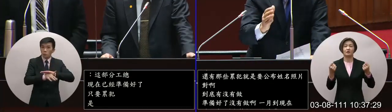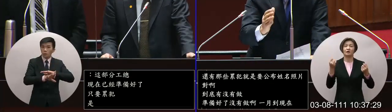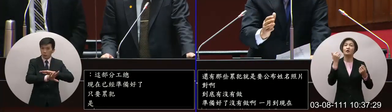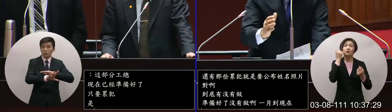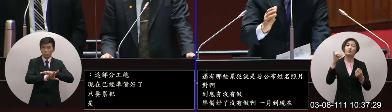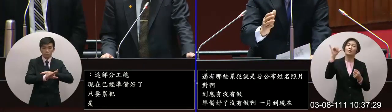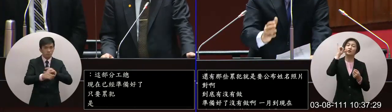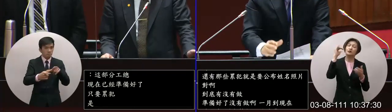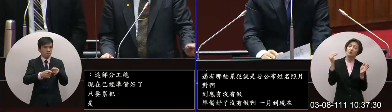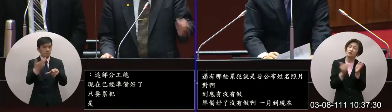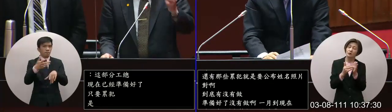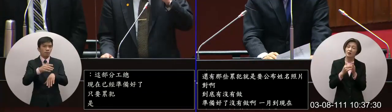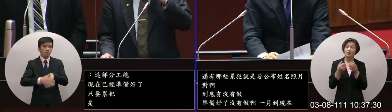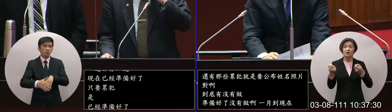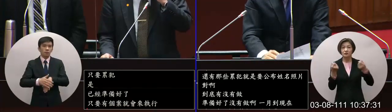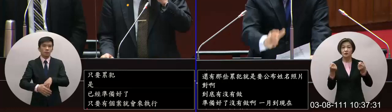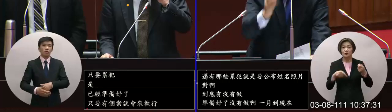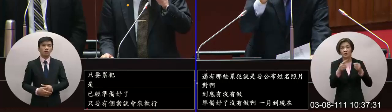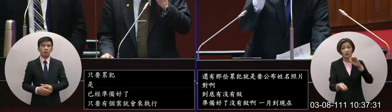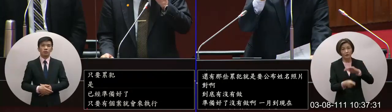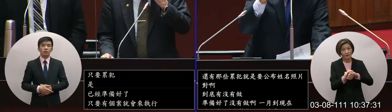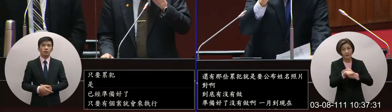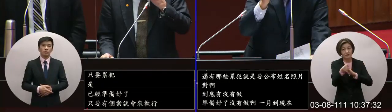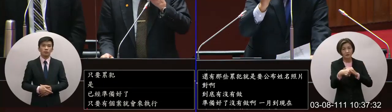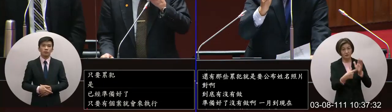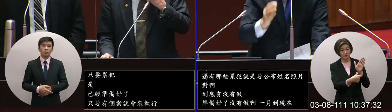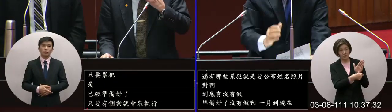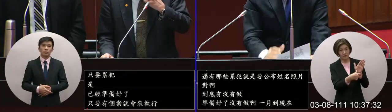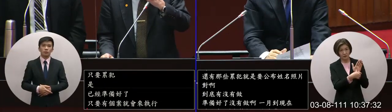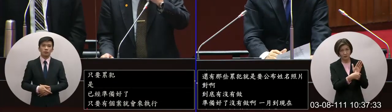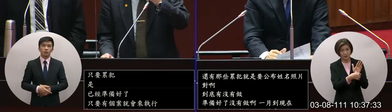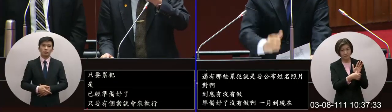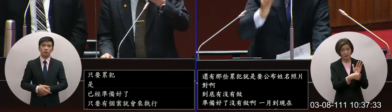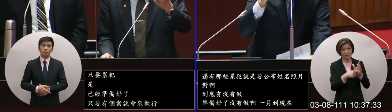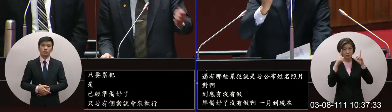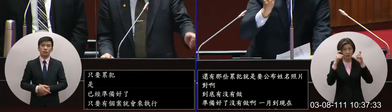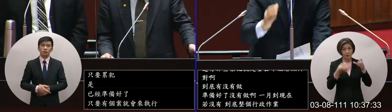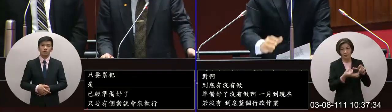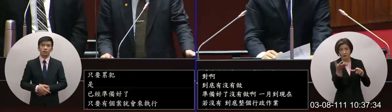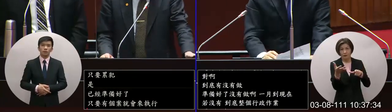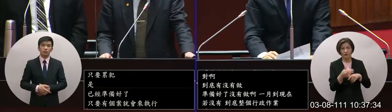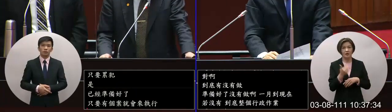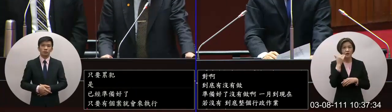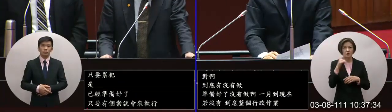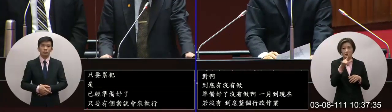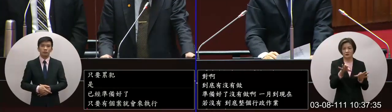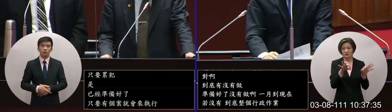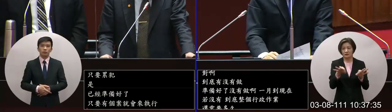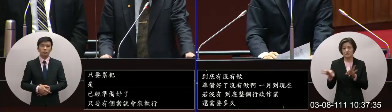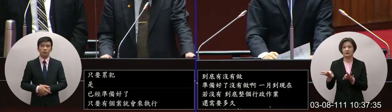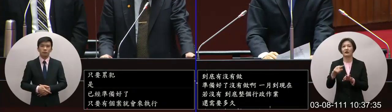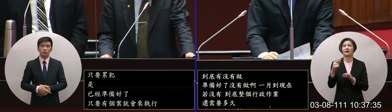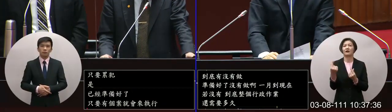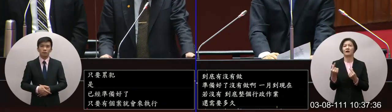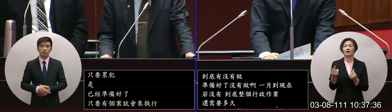够公布酒驾的姓名跟照片，因为哈、哦，你拖越久，就是姑息酒驾的累患嘛。老百姓